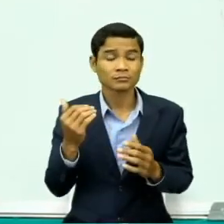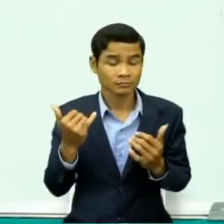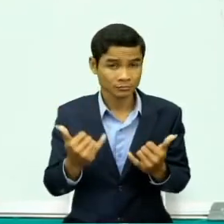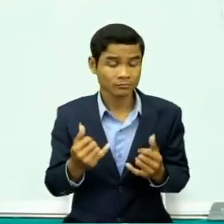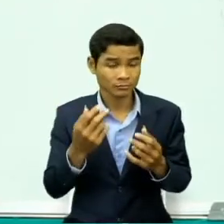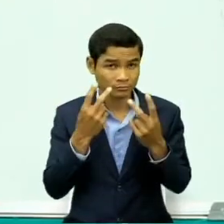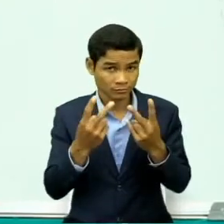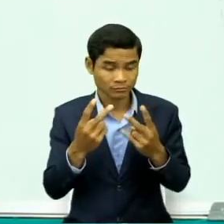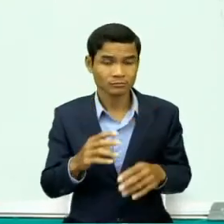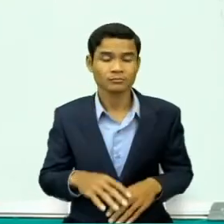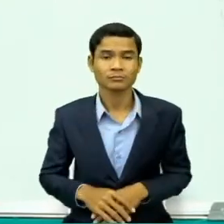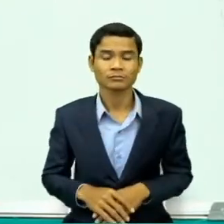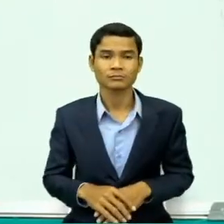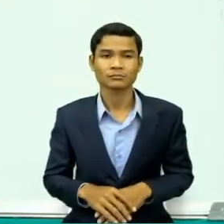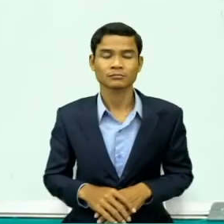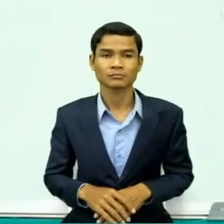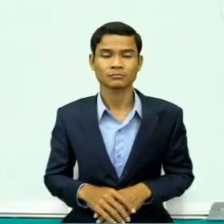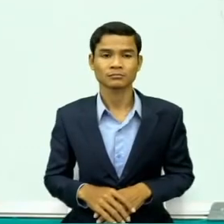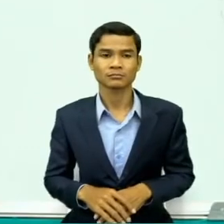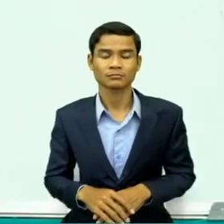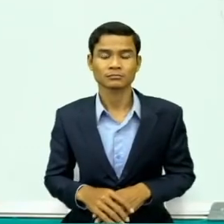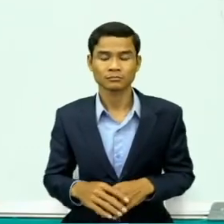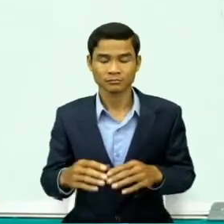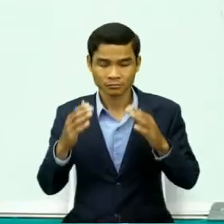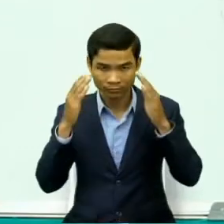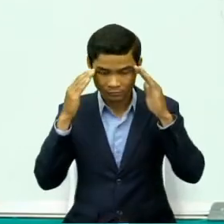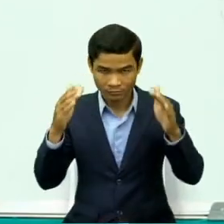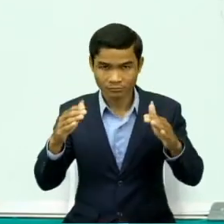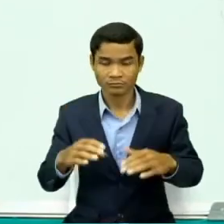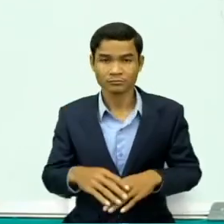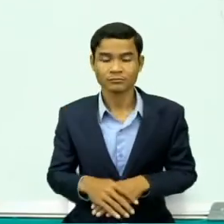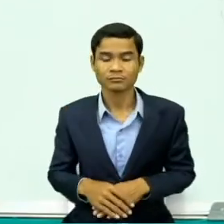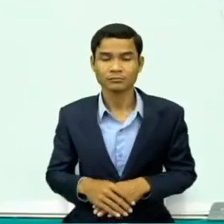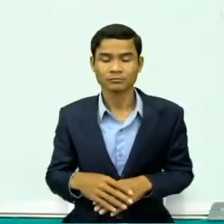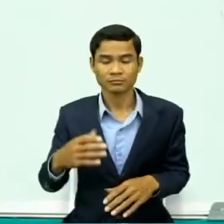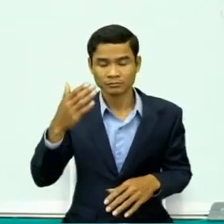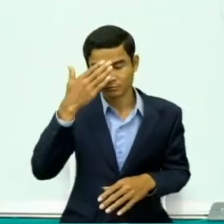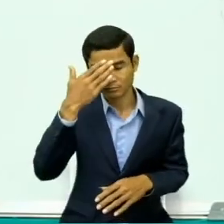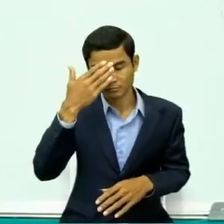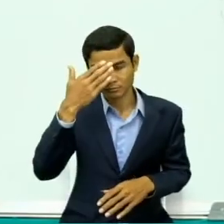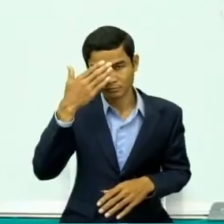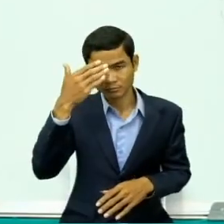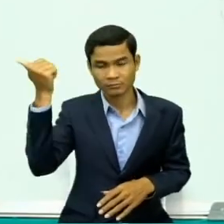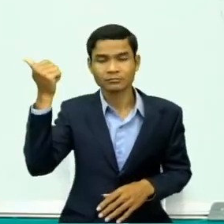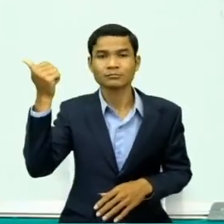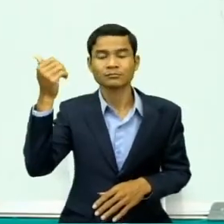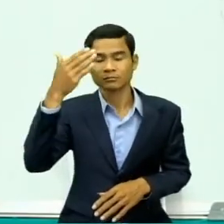nè chà đáp phlên phlèng